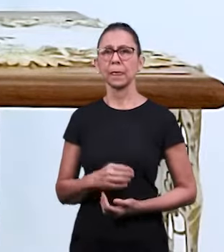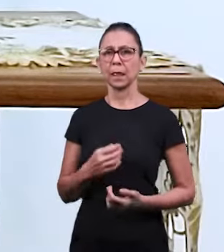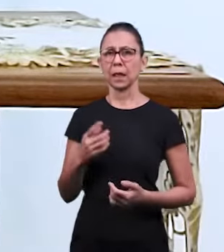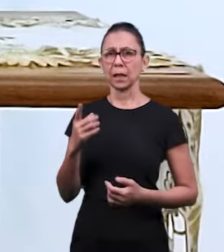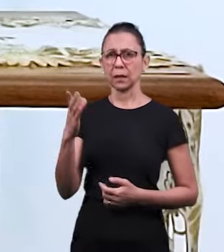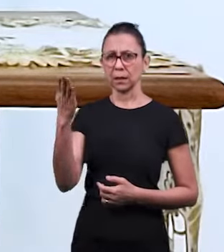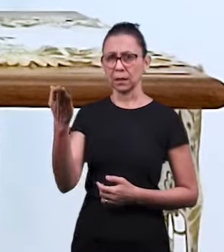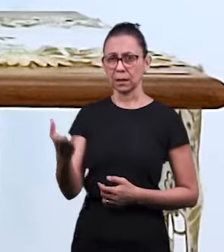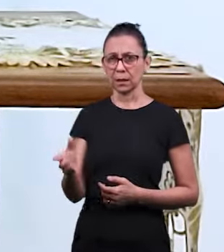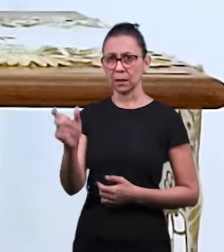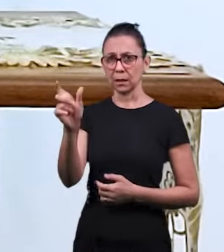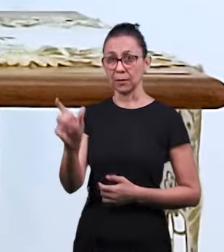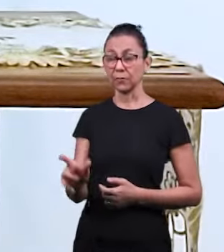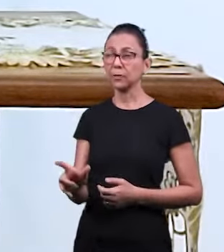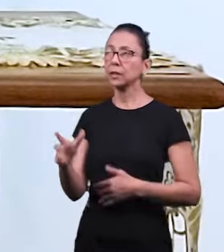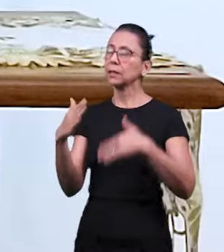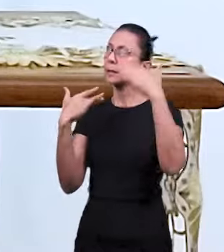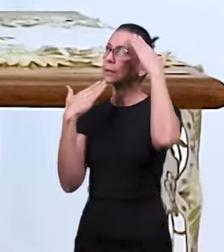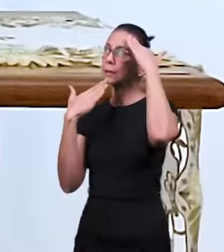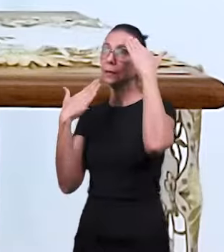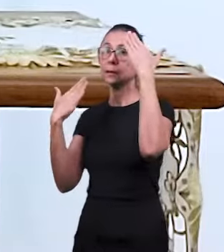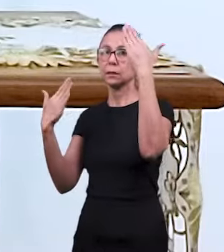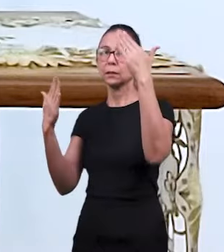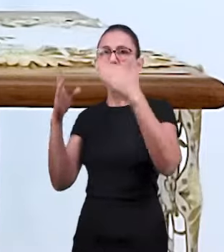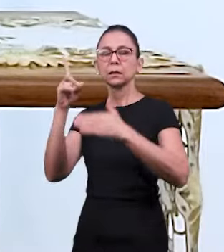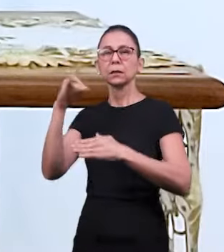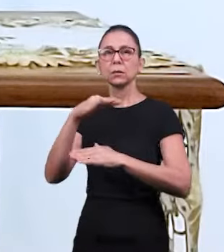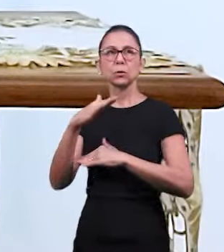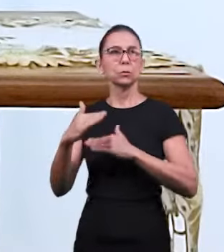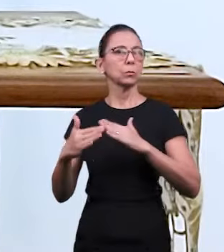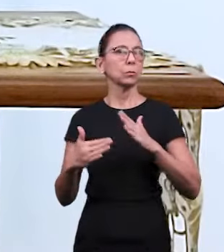было благодарение в сердце.